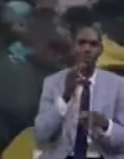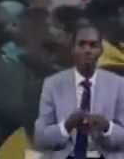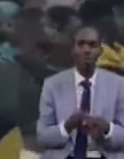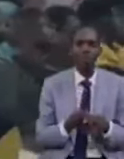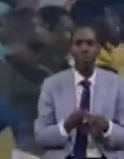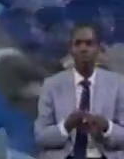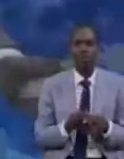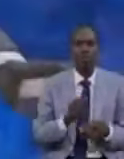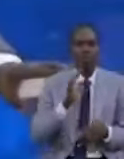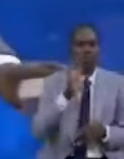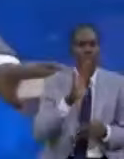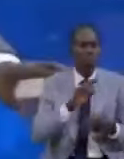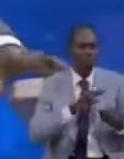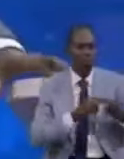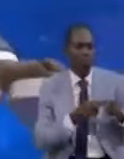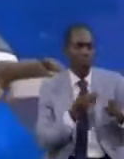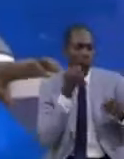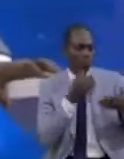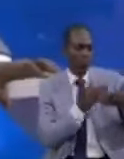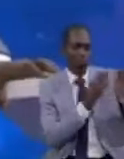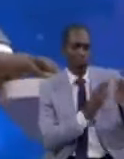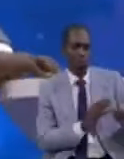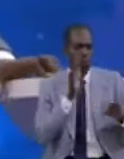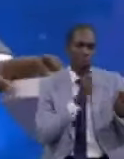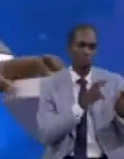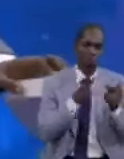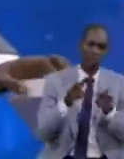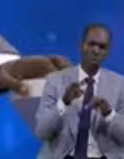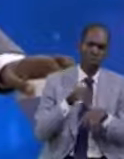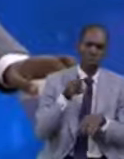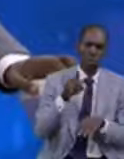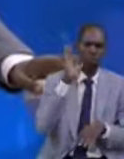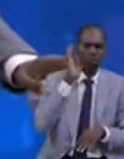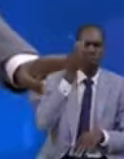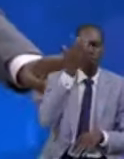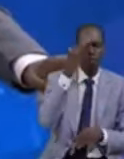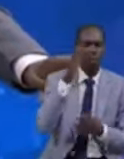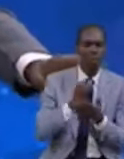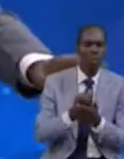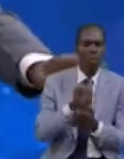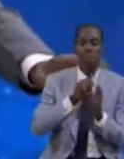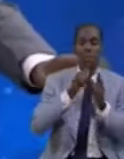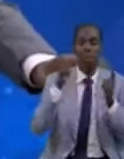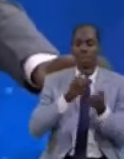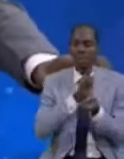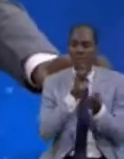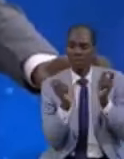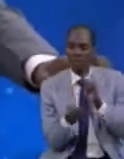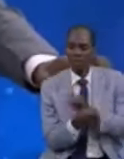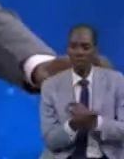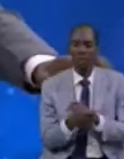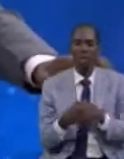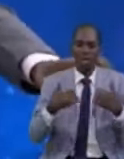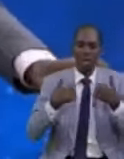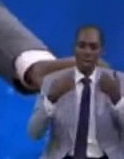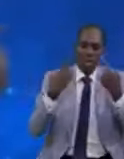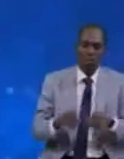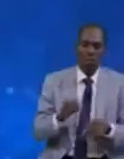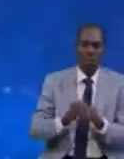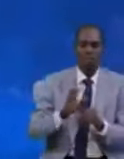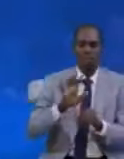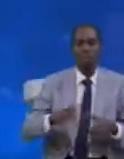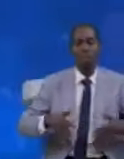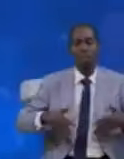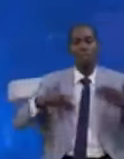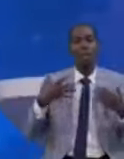te regarder et ils sauront qu'un changement défini qu'une transformation a eu lieu dans ta vie et